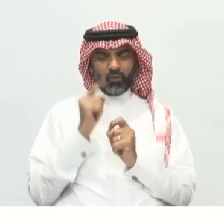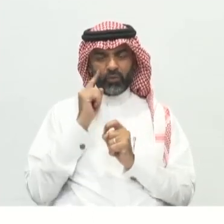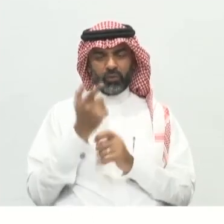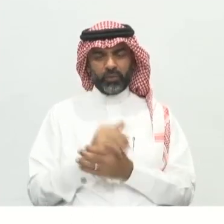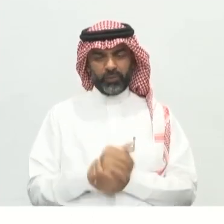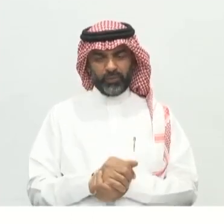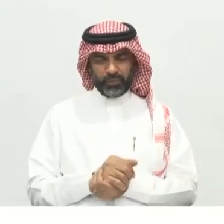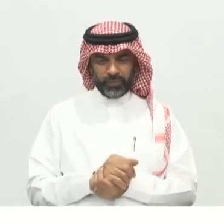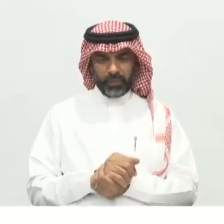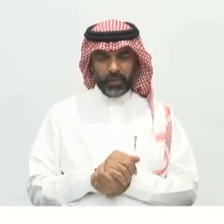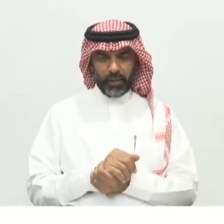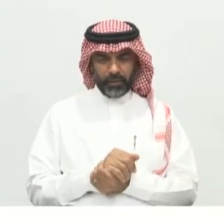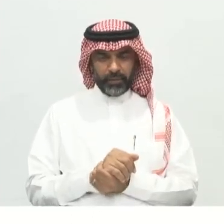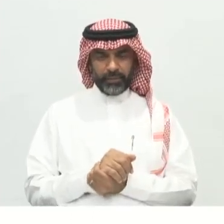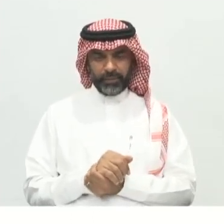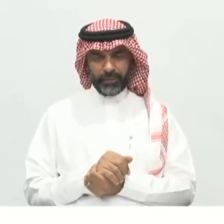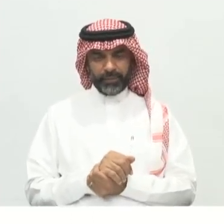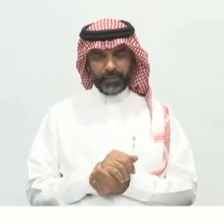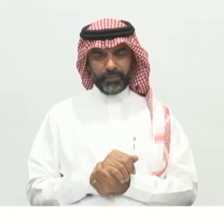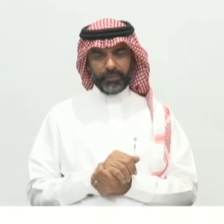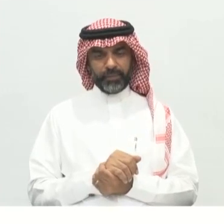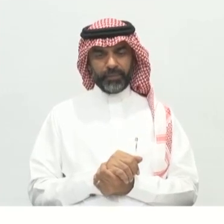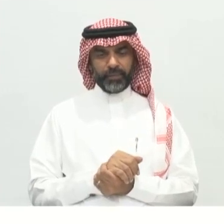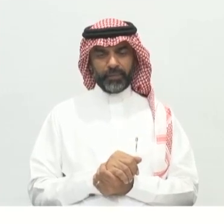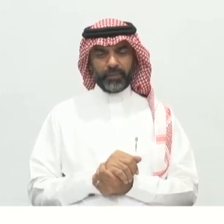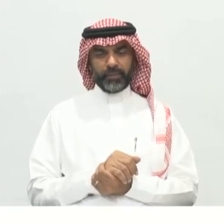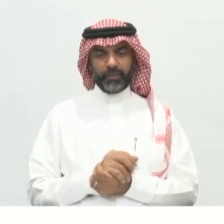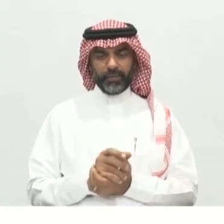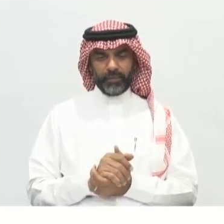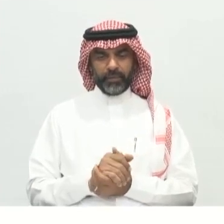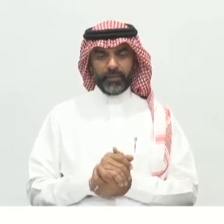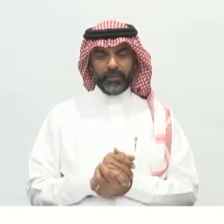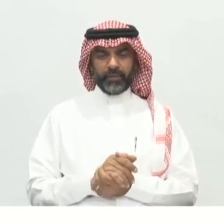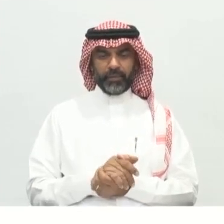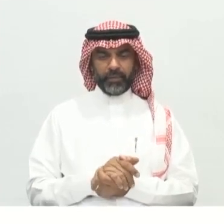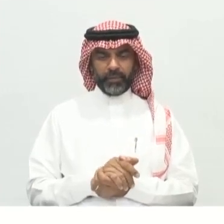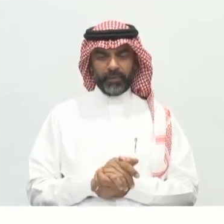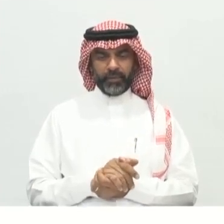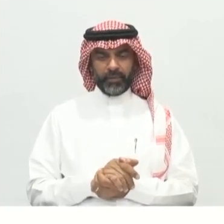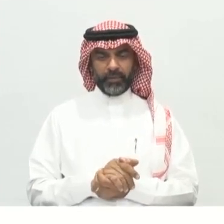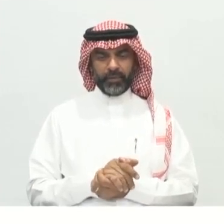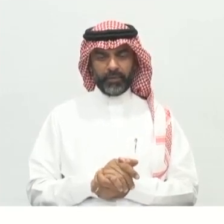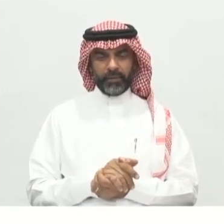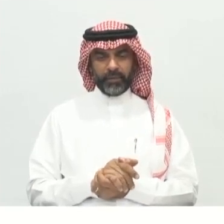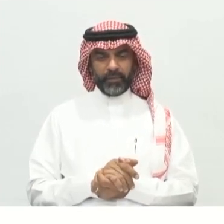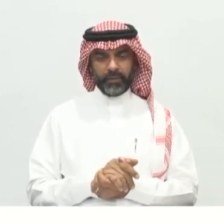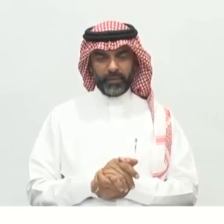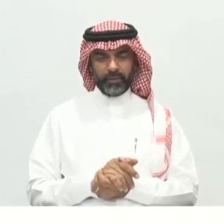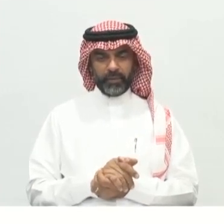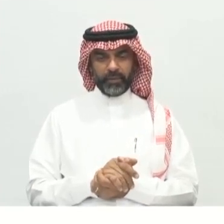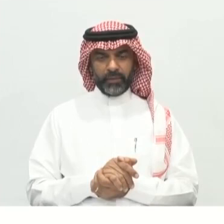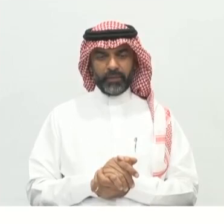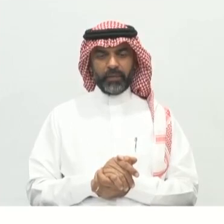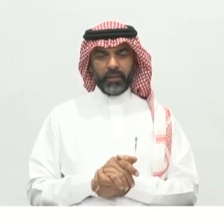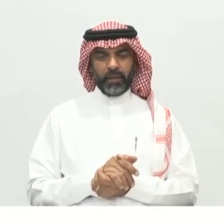والبست روت سنضع في الروت او الطريق الذي وصلنا اليه او المسار الافضل الذي وصلنا اليه الان داله القوه المفرطه كما ذكرنا